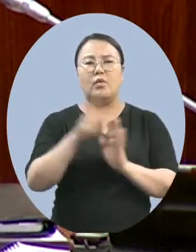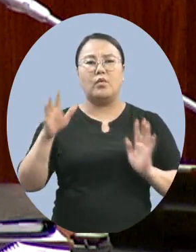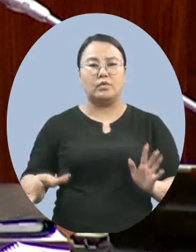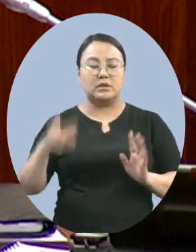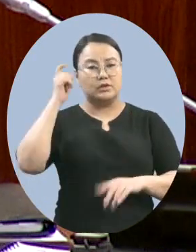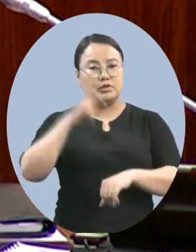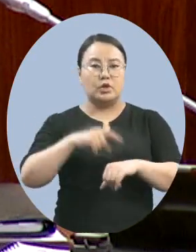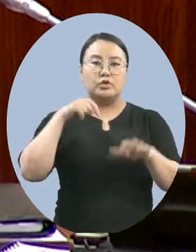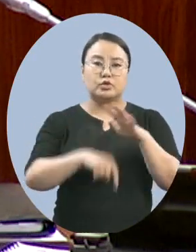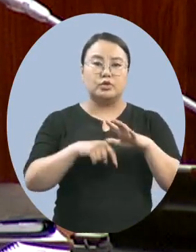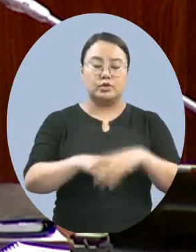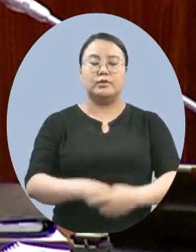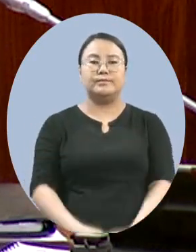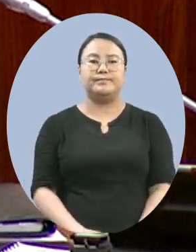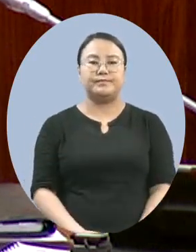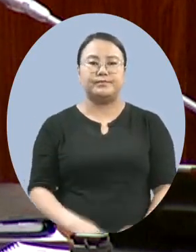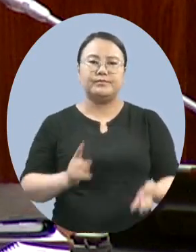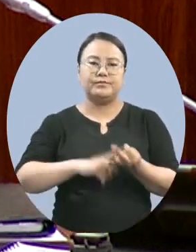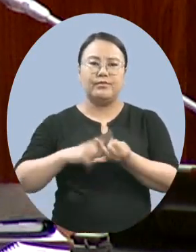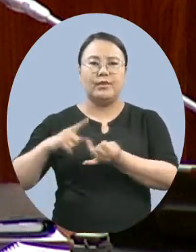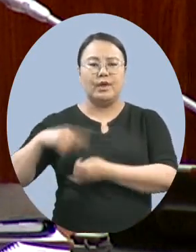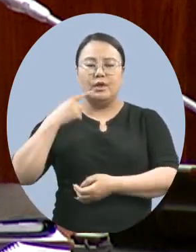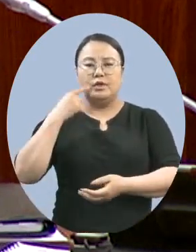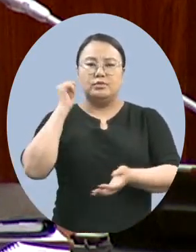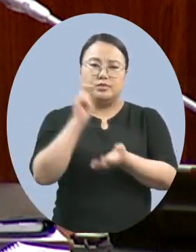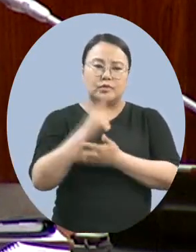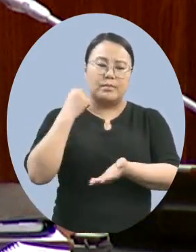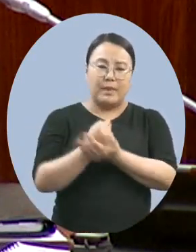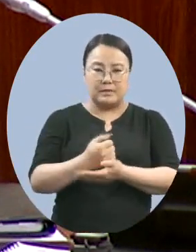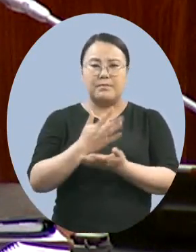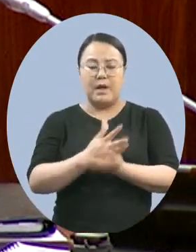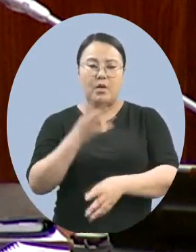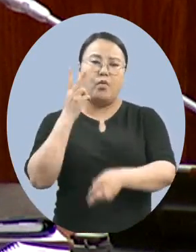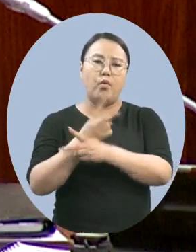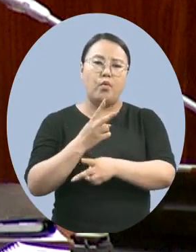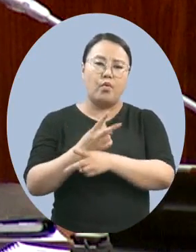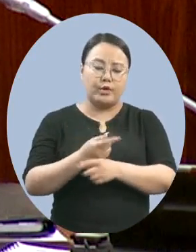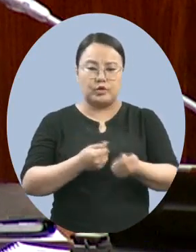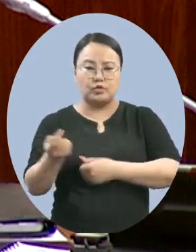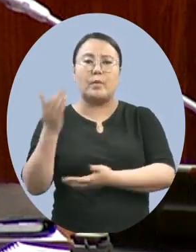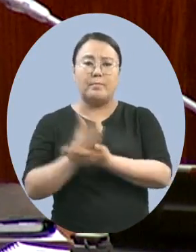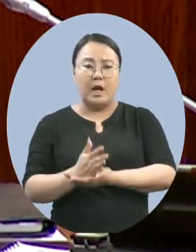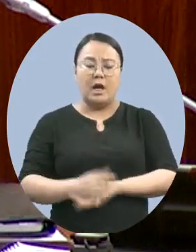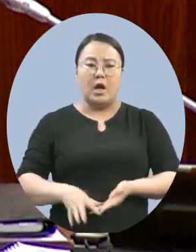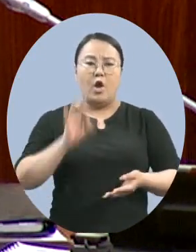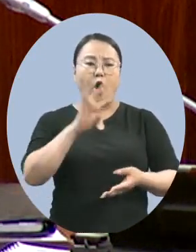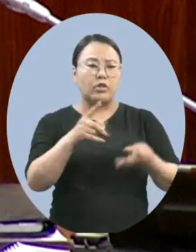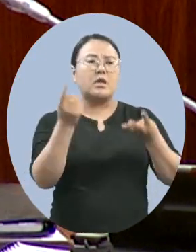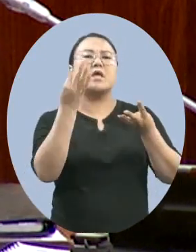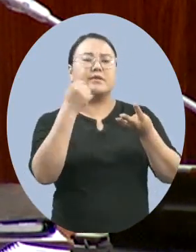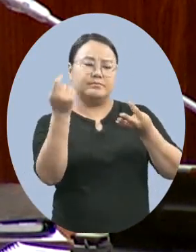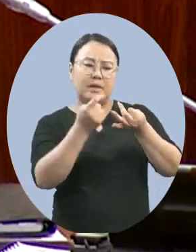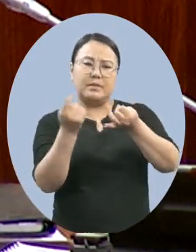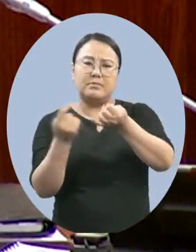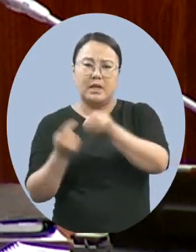хөтөлбөр зорилтууд дотор бас тэр нь тогтоолоор батлагдсан ч би хуулиар зохицуулагдсан ч би энэ дотор ингээд оны заагаад хэдэн он